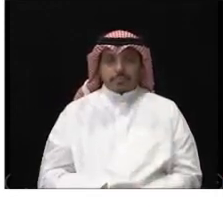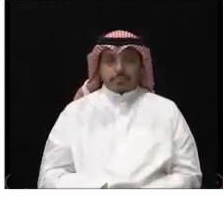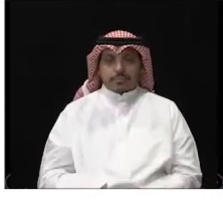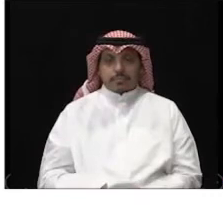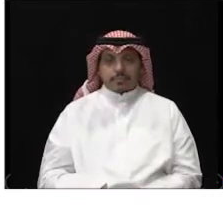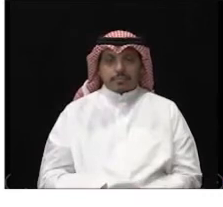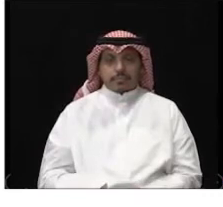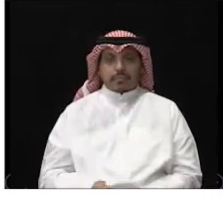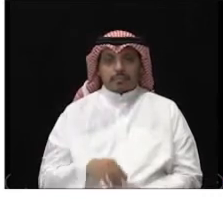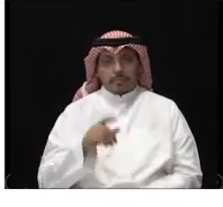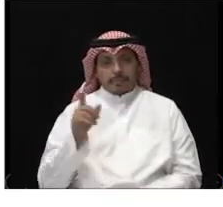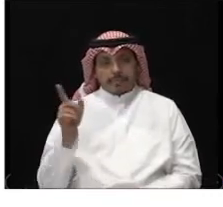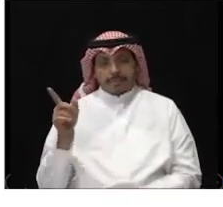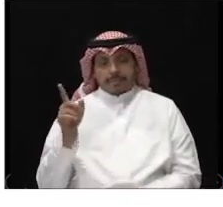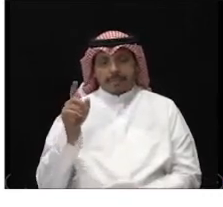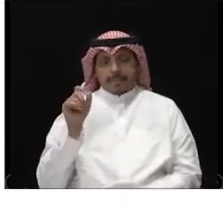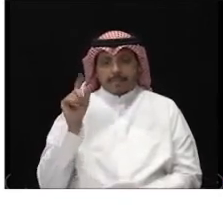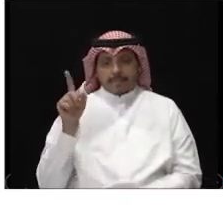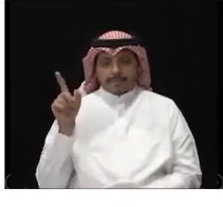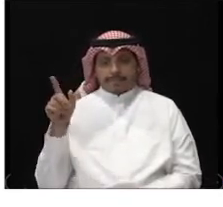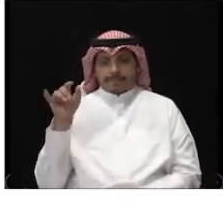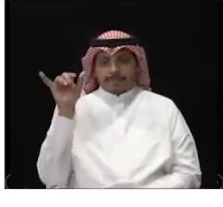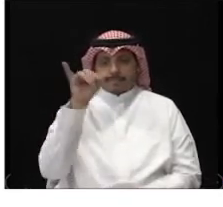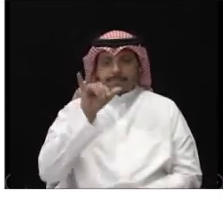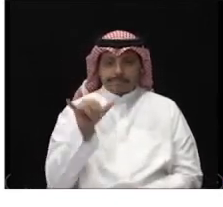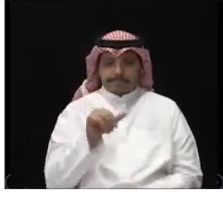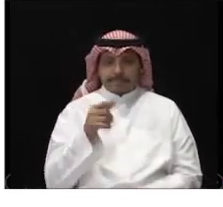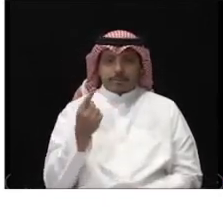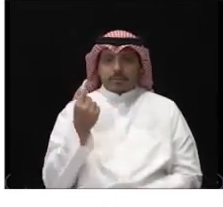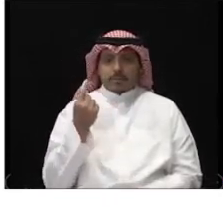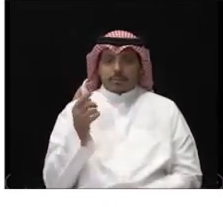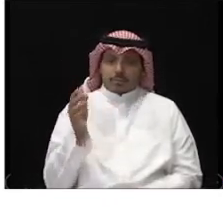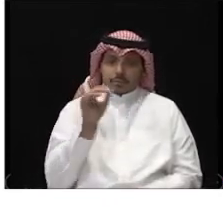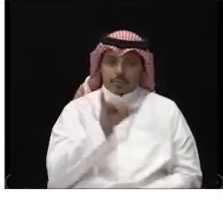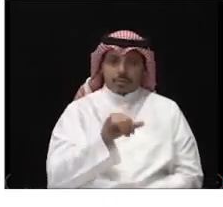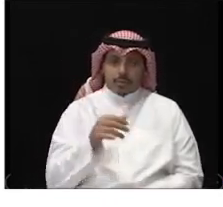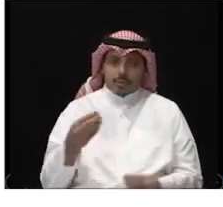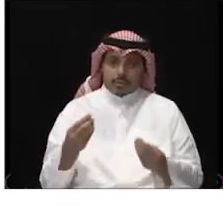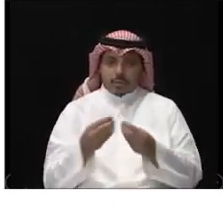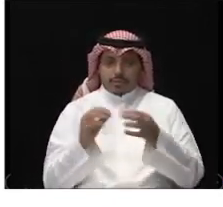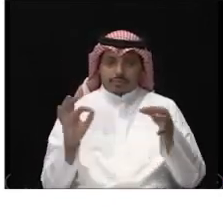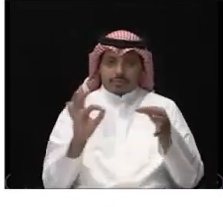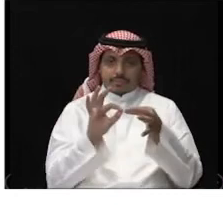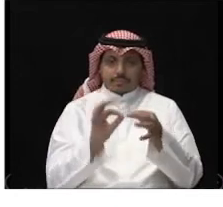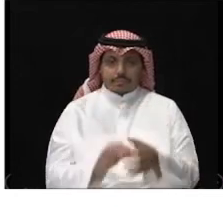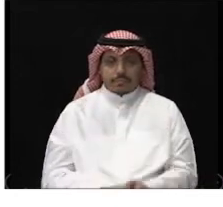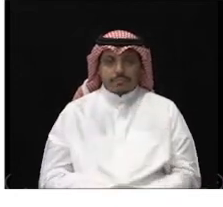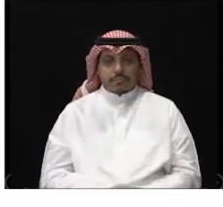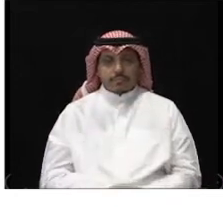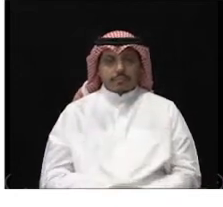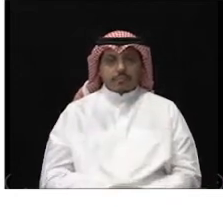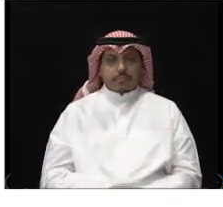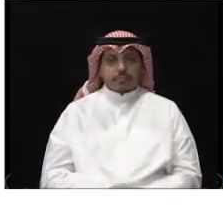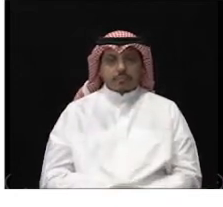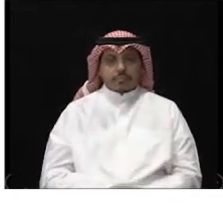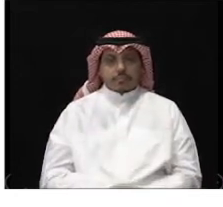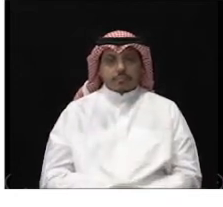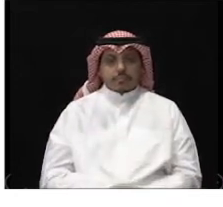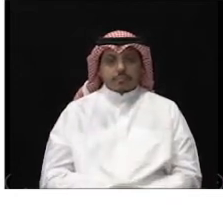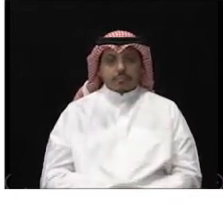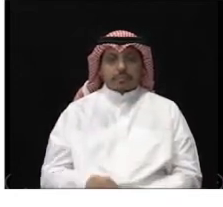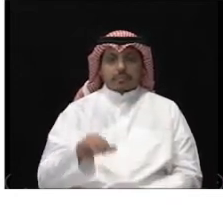فهي متصلة، أحسنتم، يا ي يو، ممتاز، رائعون. وهنا المد،